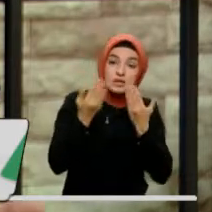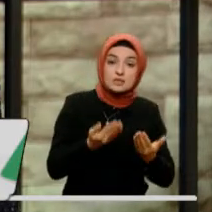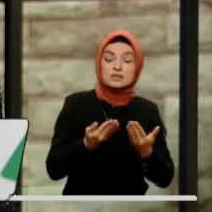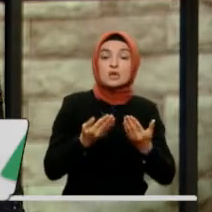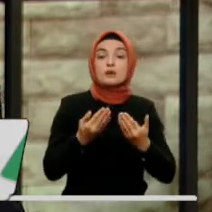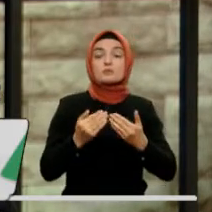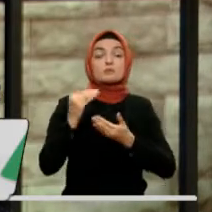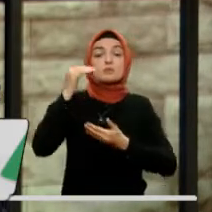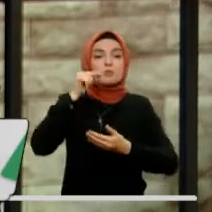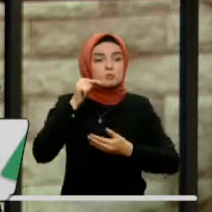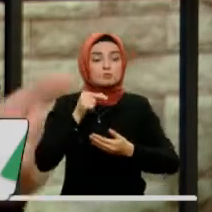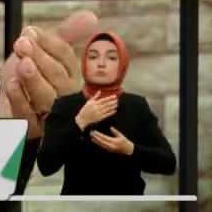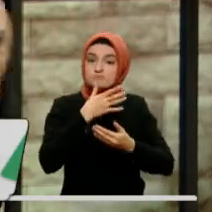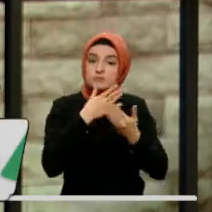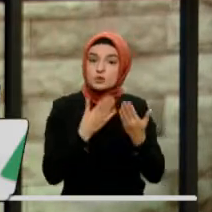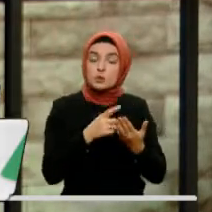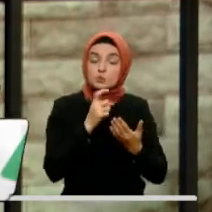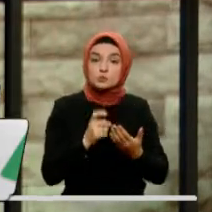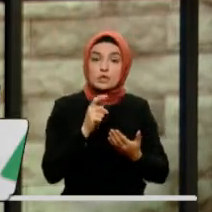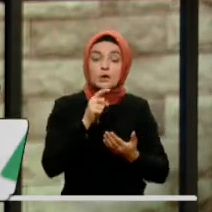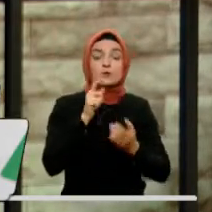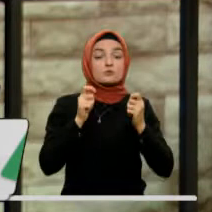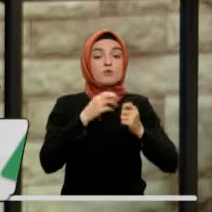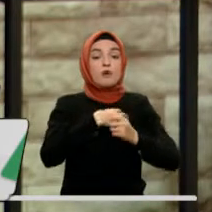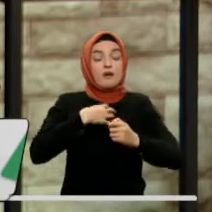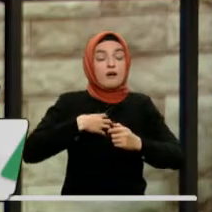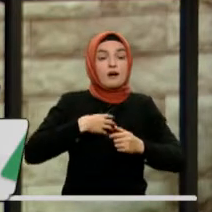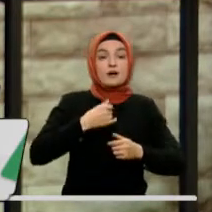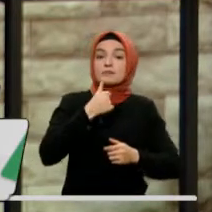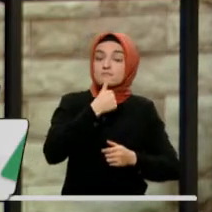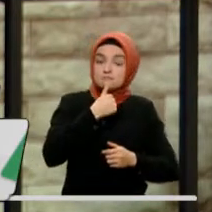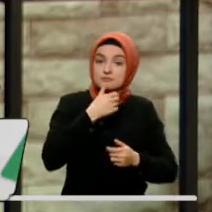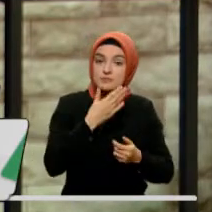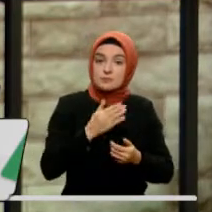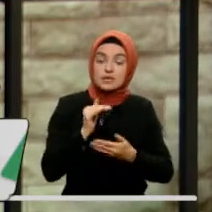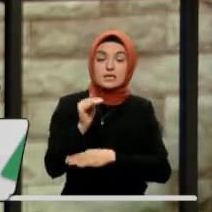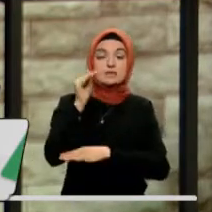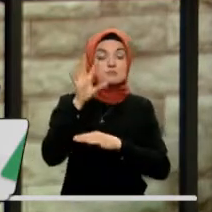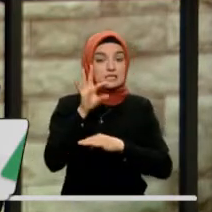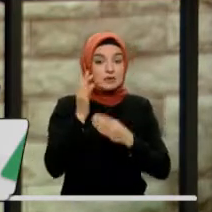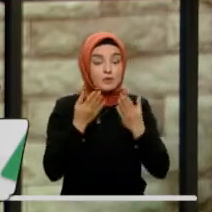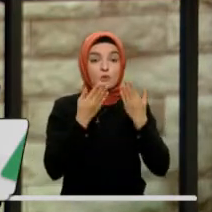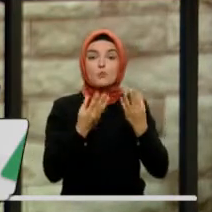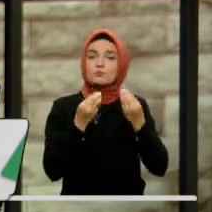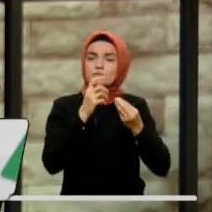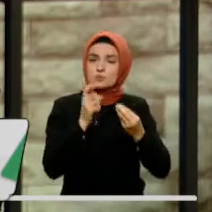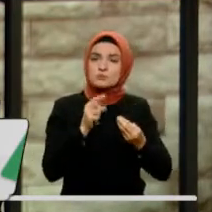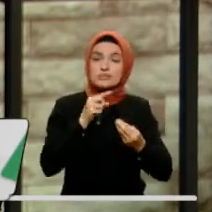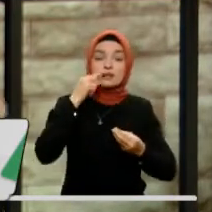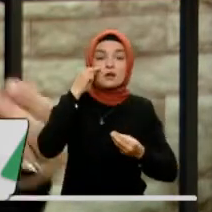Bunu kaldırabilecek misin? O kayınvaliden kayınpederin seninle yaşamayı tercih edebilirler. Bunu kaldırabilecek misin? Ya da oğlum